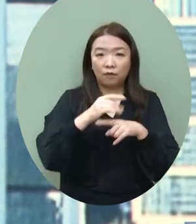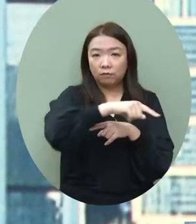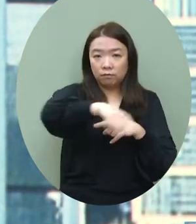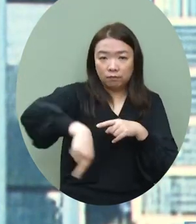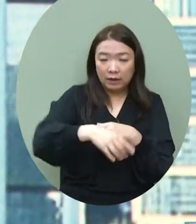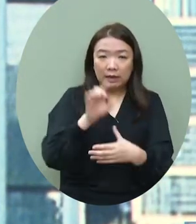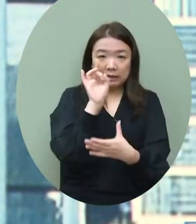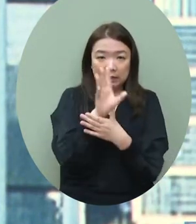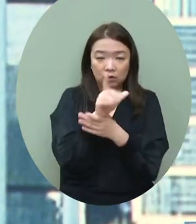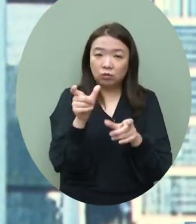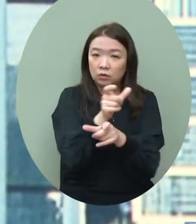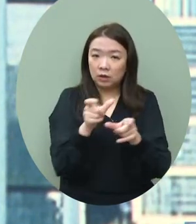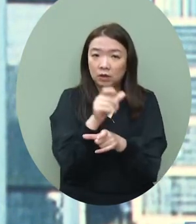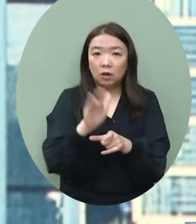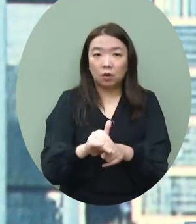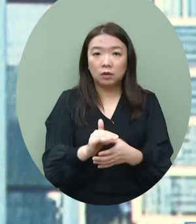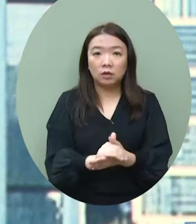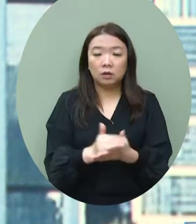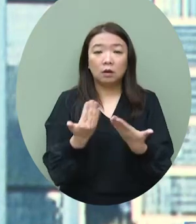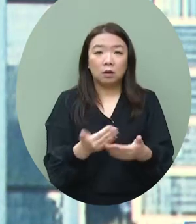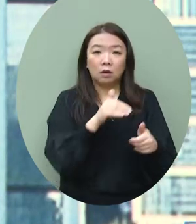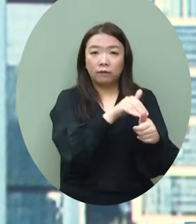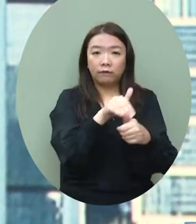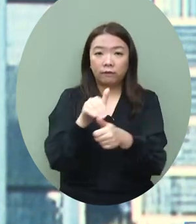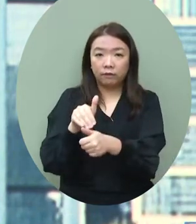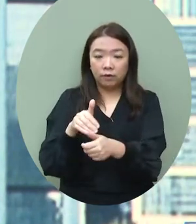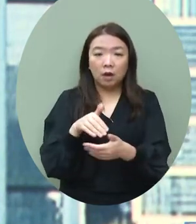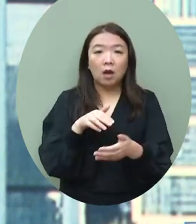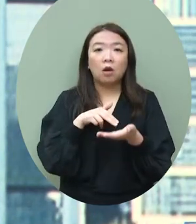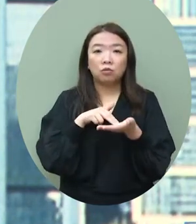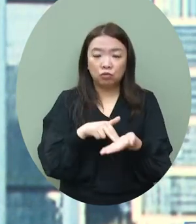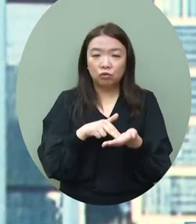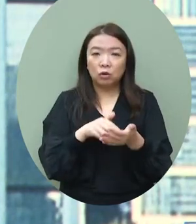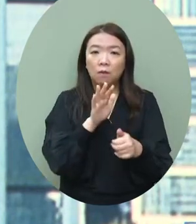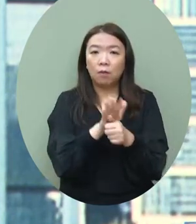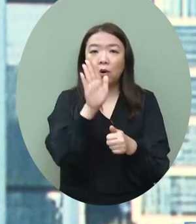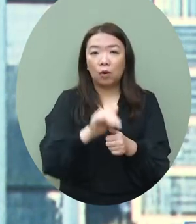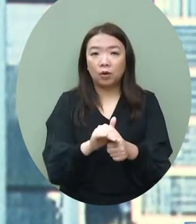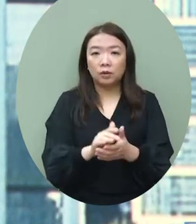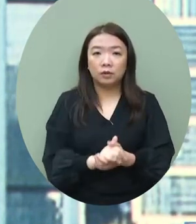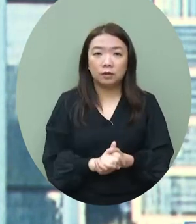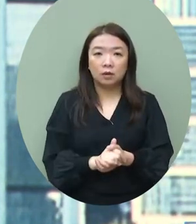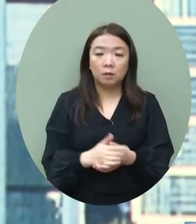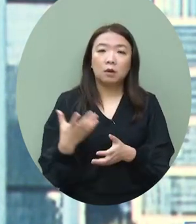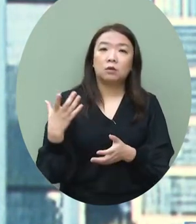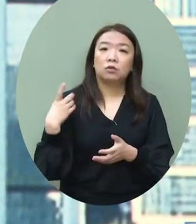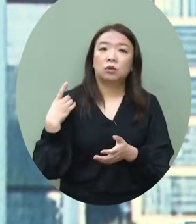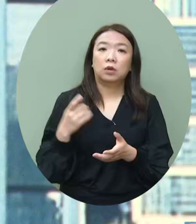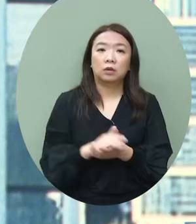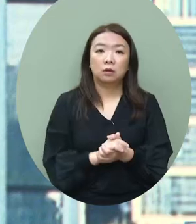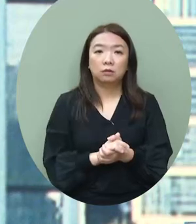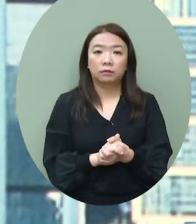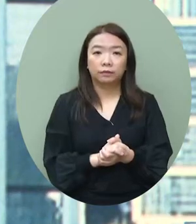業。咁呢啲嘅呼籲咧，相信都有一啲嘅作用嘅。咁所以呢一排咧，我諗都係過